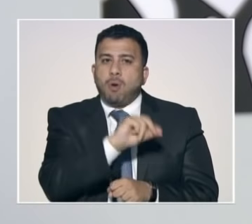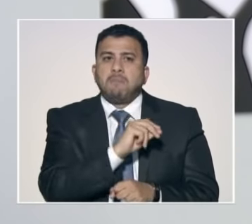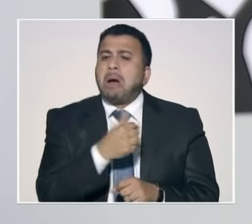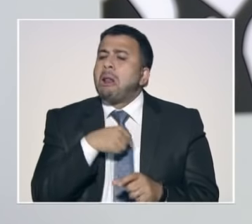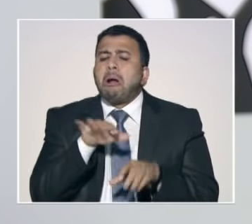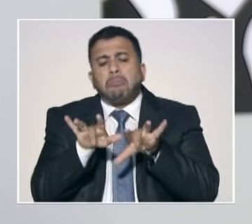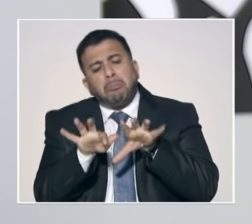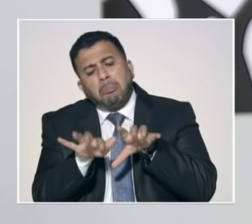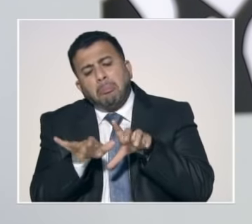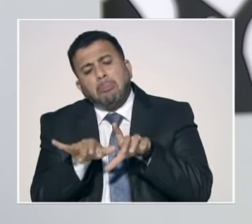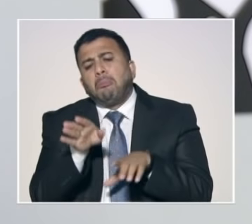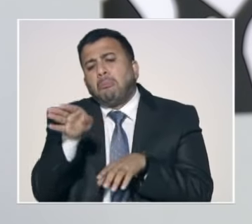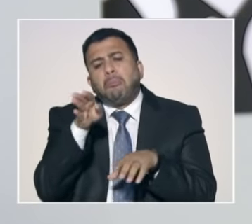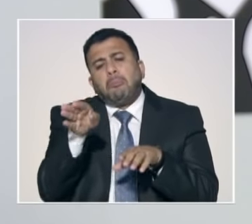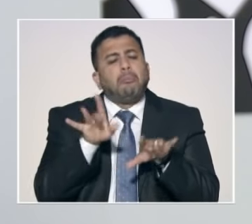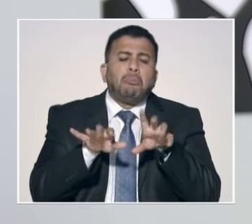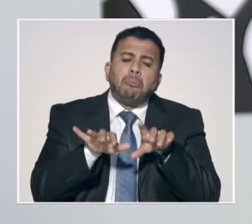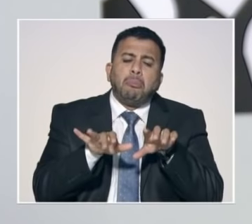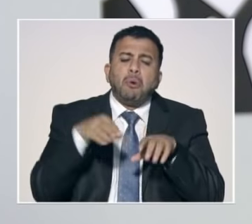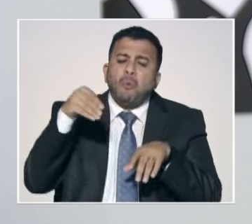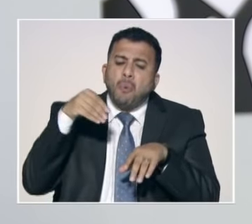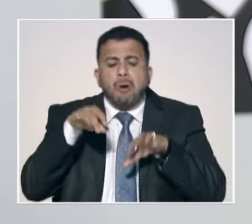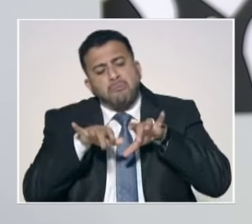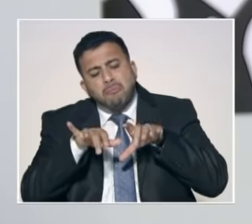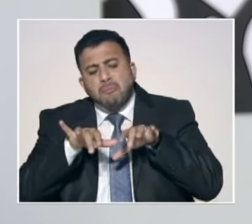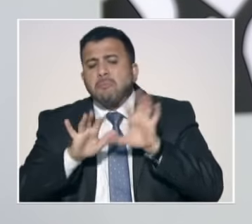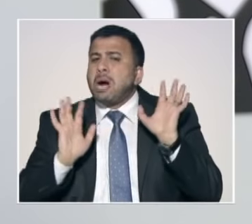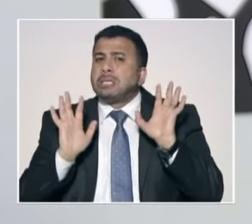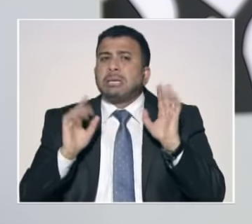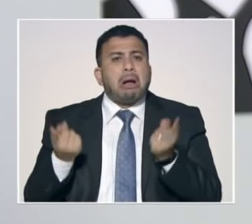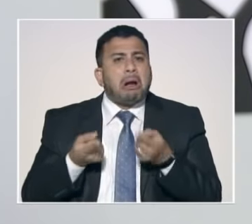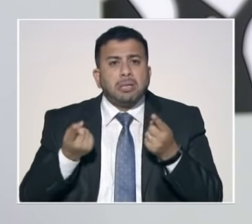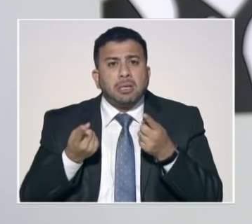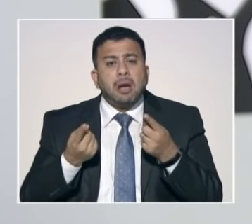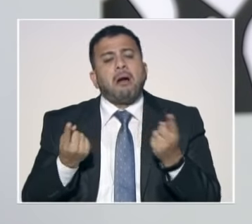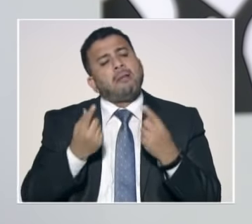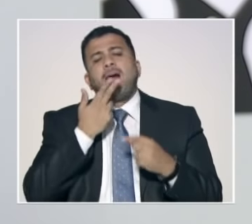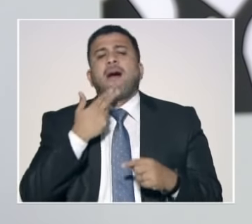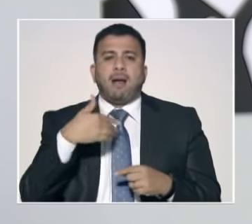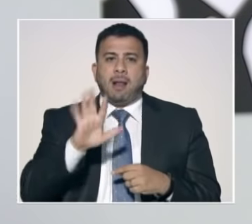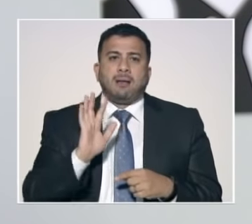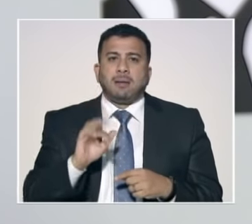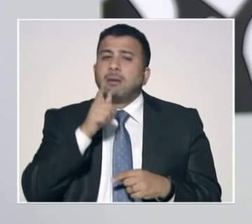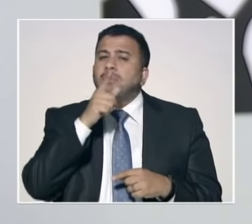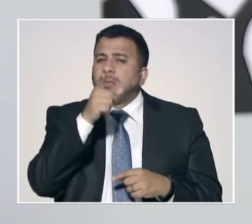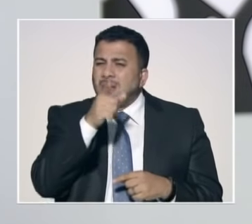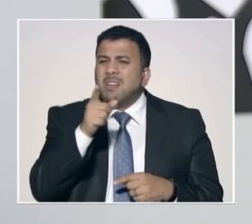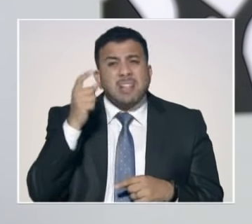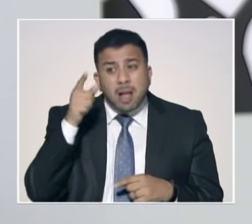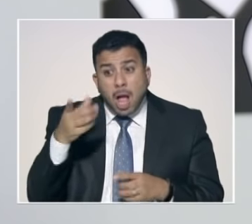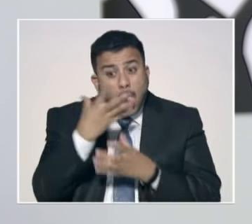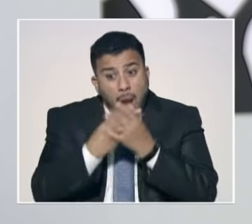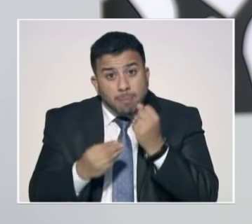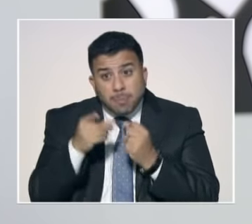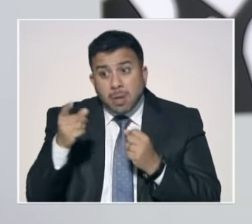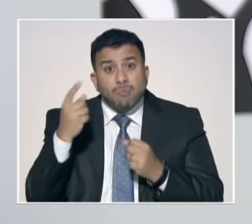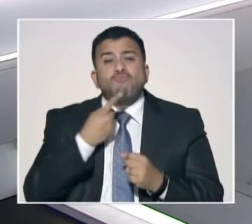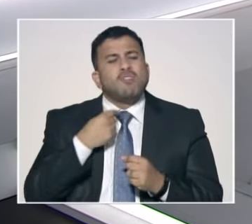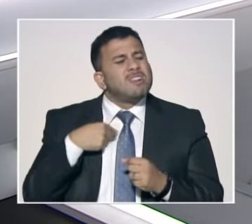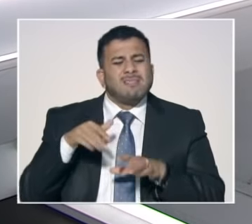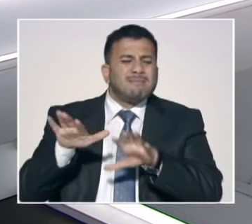قناعة بأن ما يبغى يعني هذه الجهة، اتركيه والله عز وجل يعوضه خير ويفرج عليه بإذن